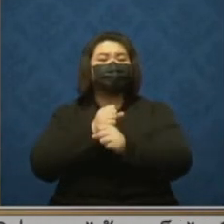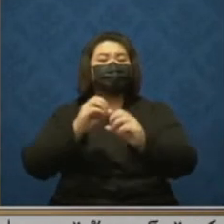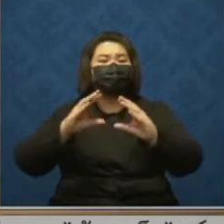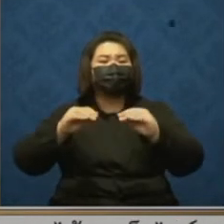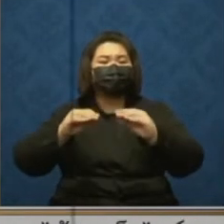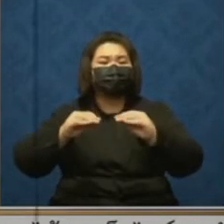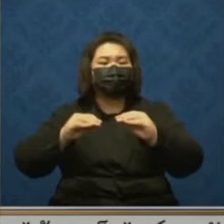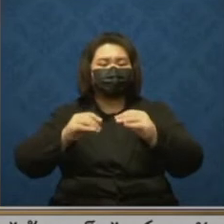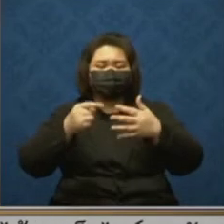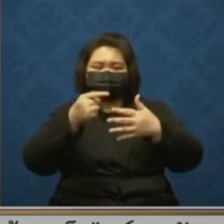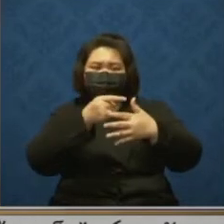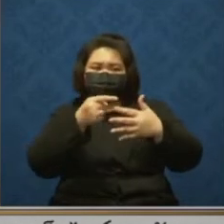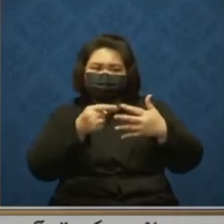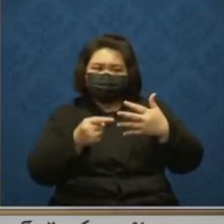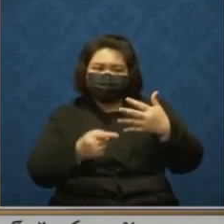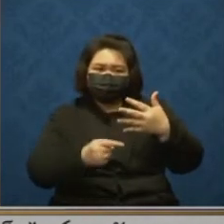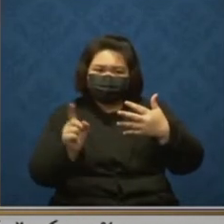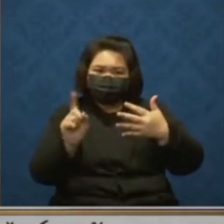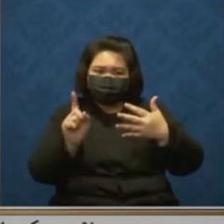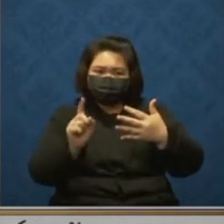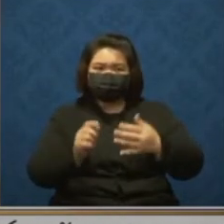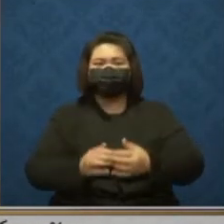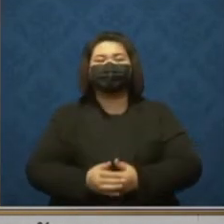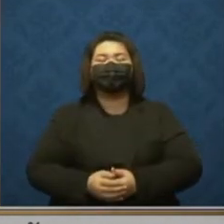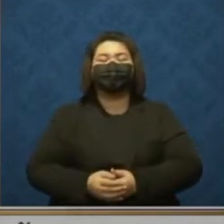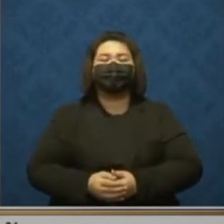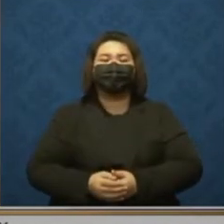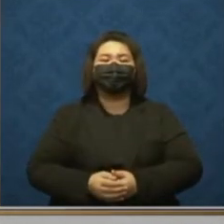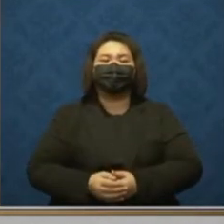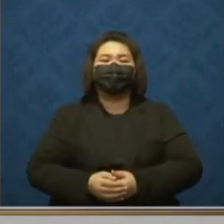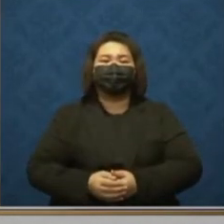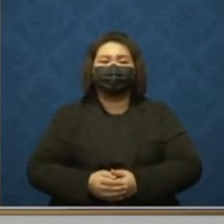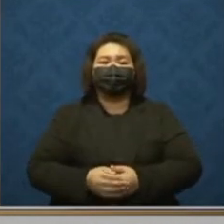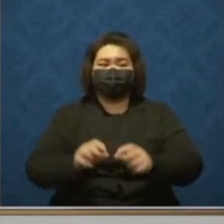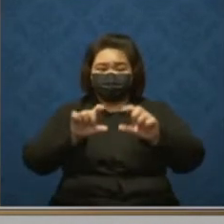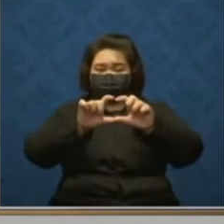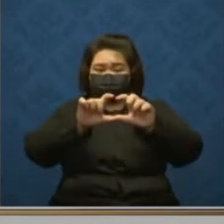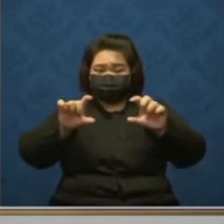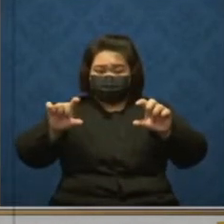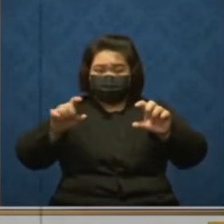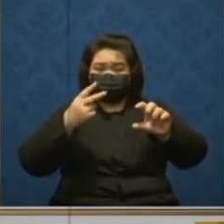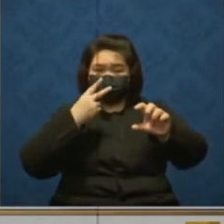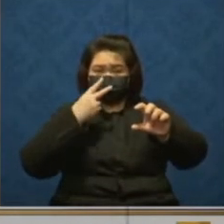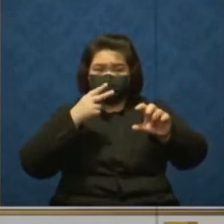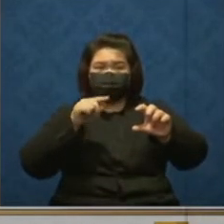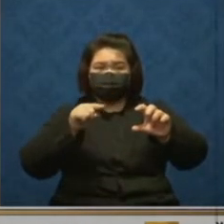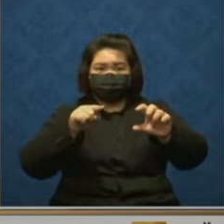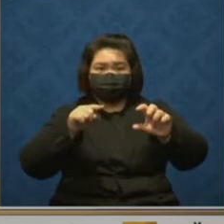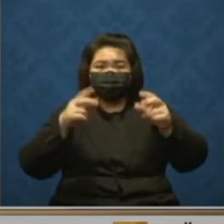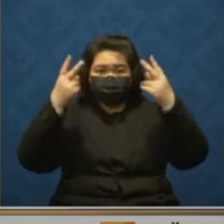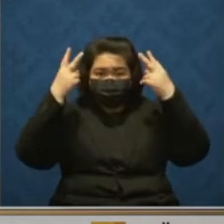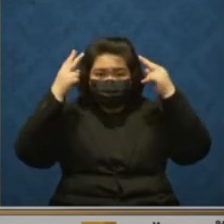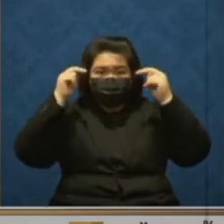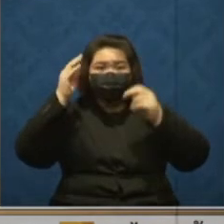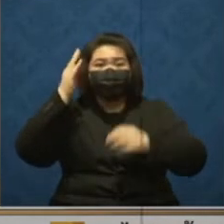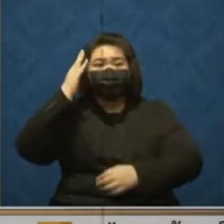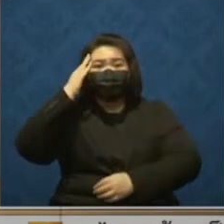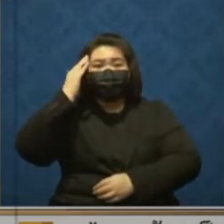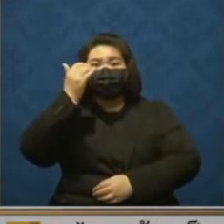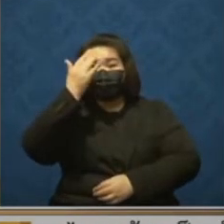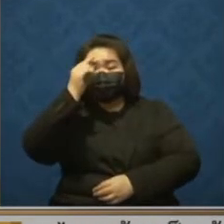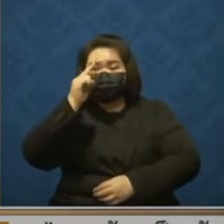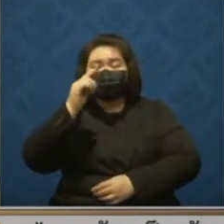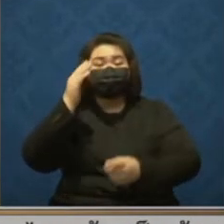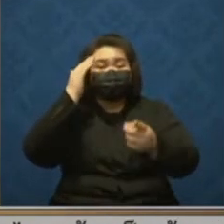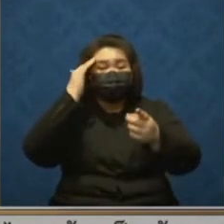แจ้งว่ายังไงก็ต้องประหยัดจากวรรคหนึ่งที่เราชัดเจนนะคะว่าพลเอกประยุทธ์รับทราบเรื่องนี้นะฮะก็บอกว่าแจ้งแล้ว